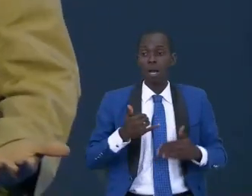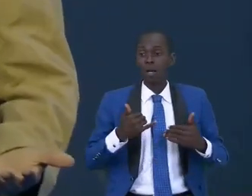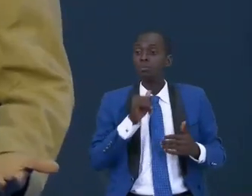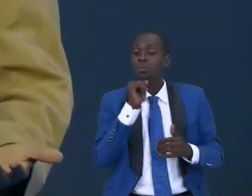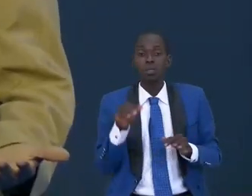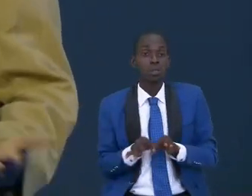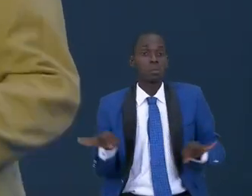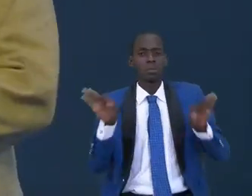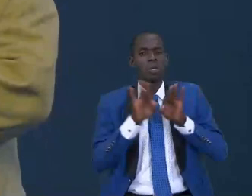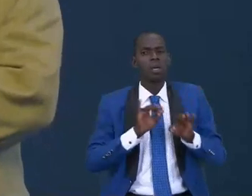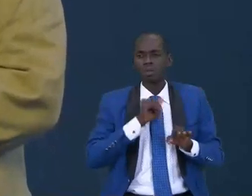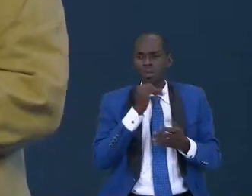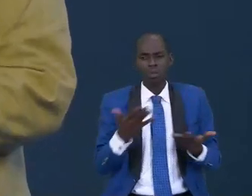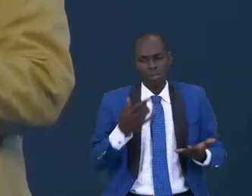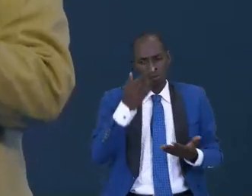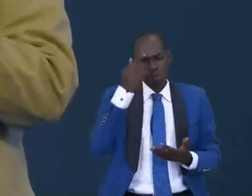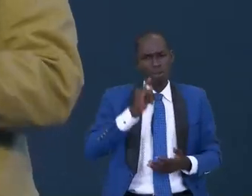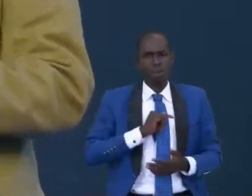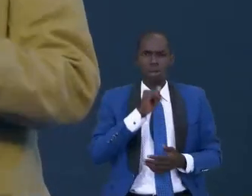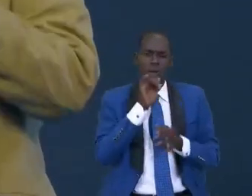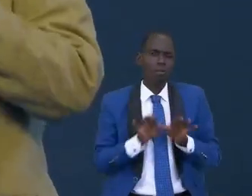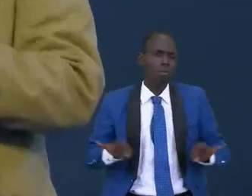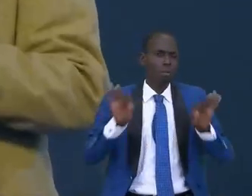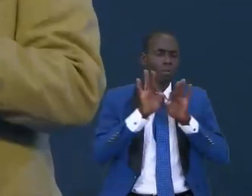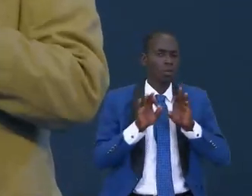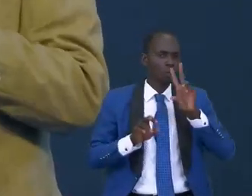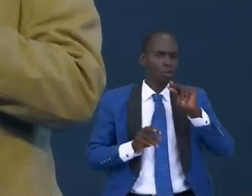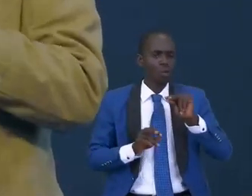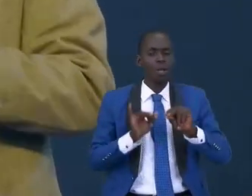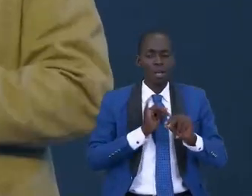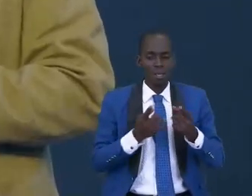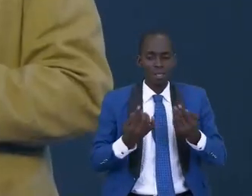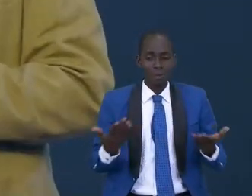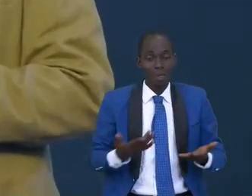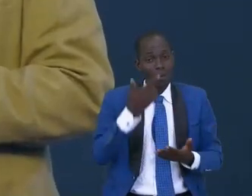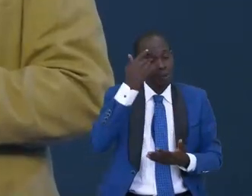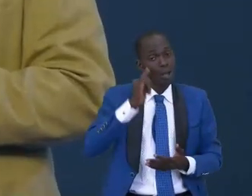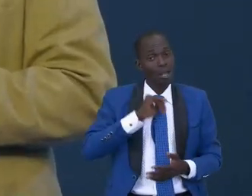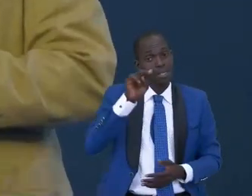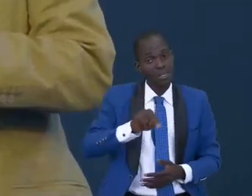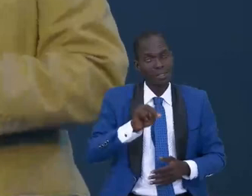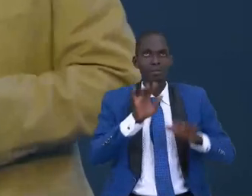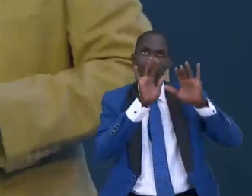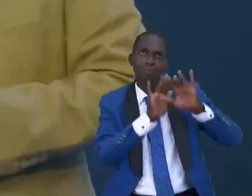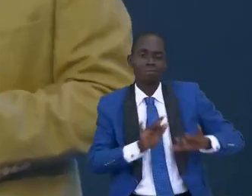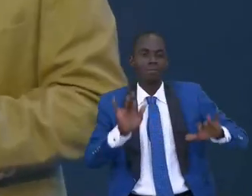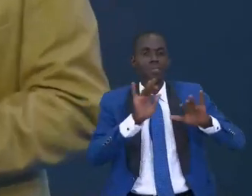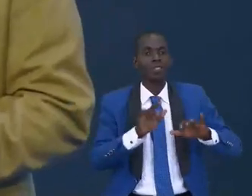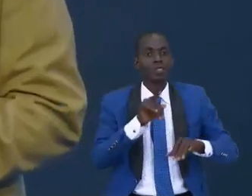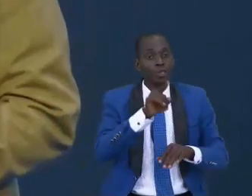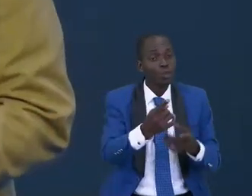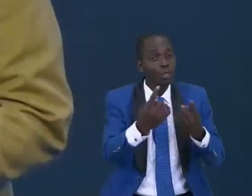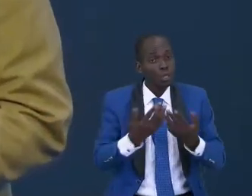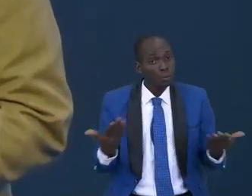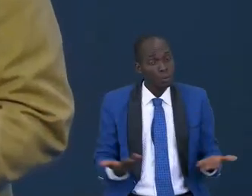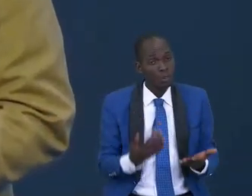mérite. Je ne viens pas sur la base de mérite. Je viens sur la base de la miséricorde. Tu